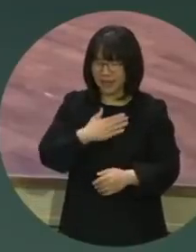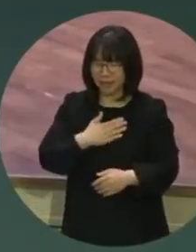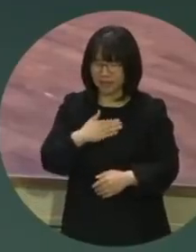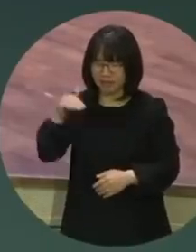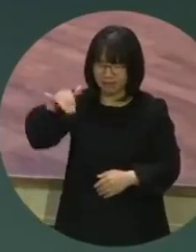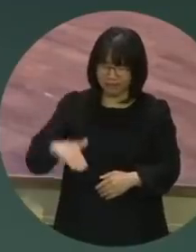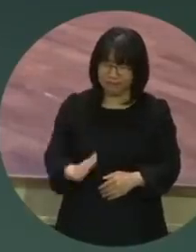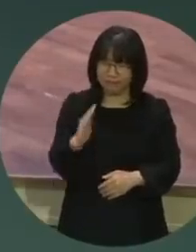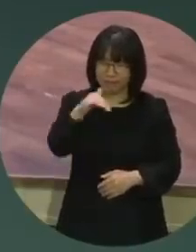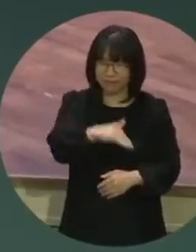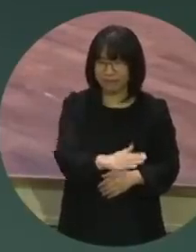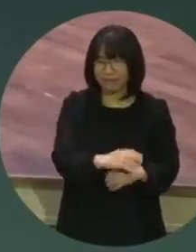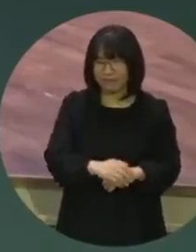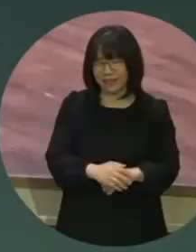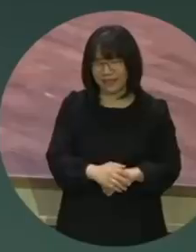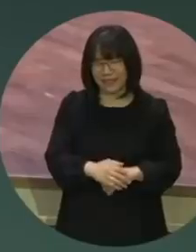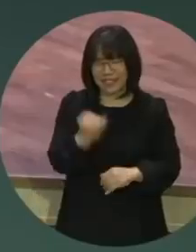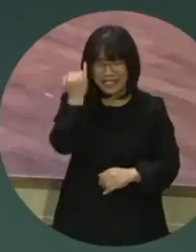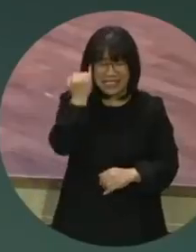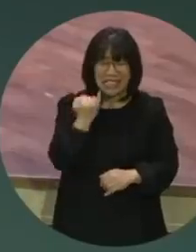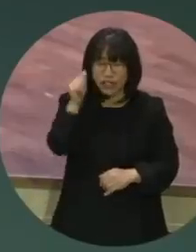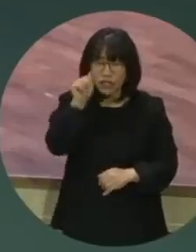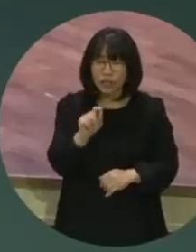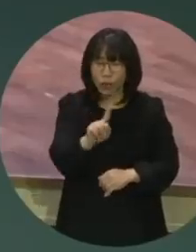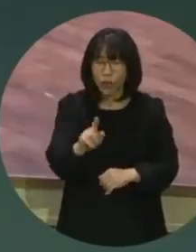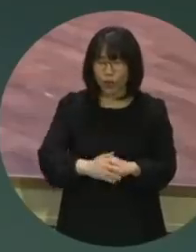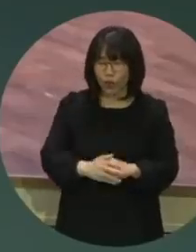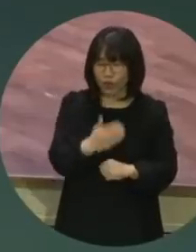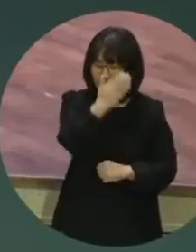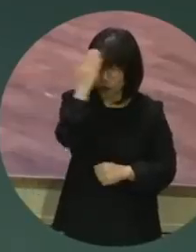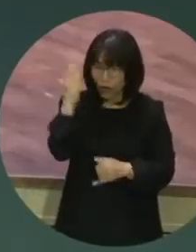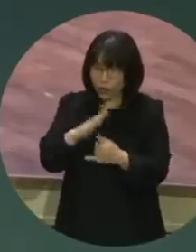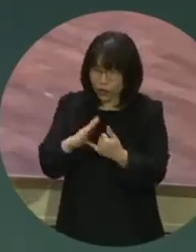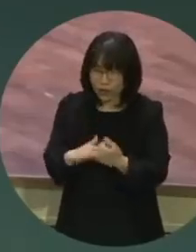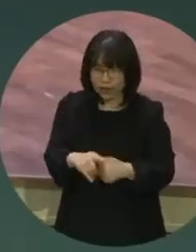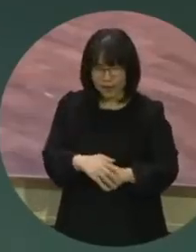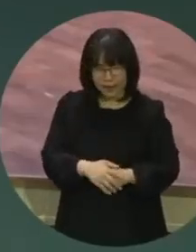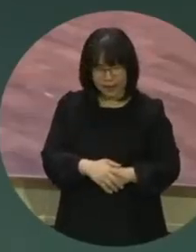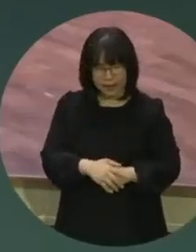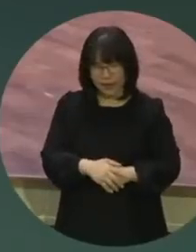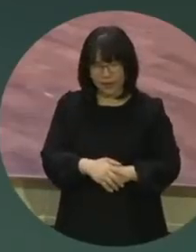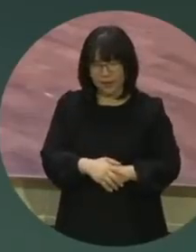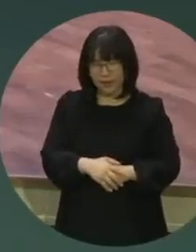아시겠어요? 뭐 사춘기 어떻고 무슨 청소년기 어떻고 반항 없어요.